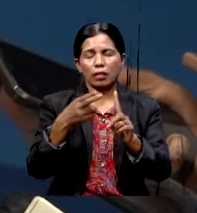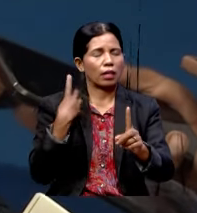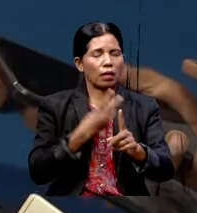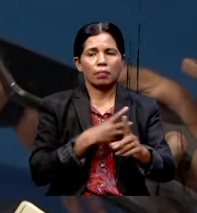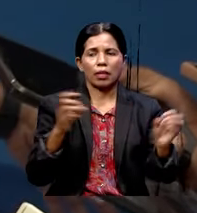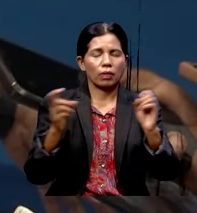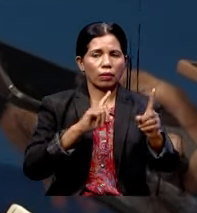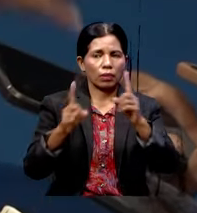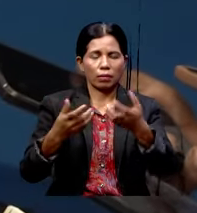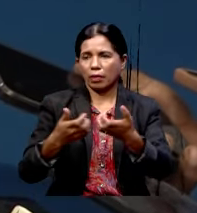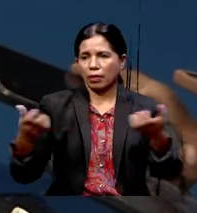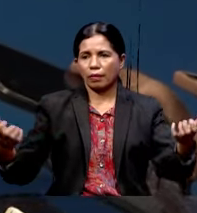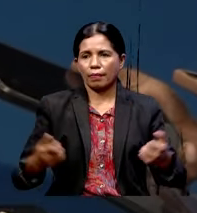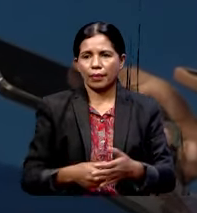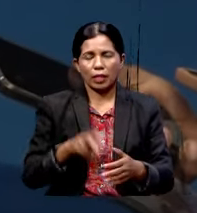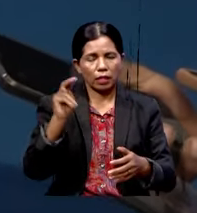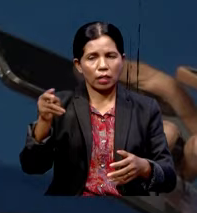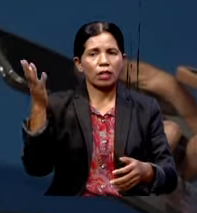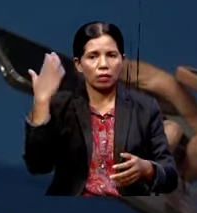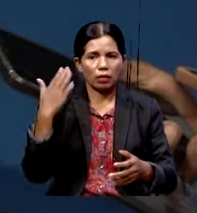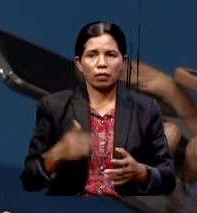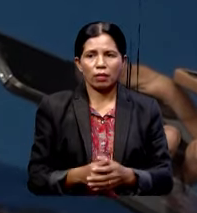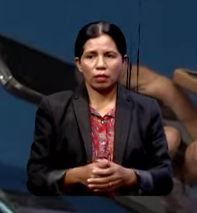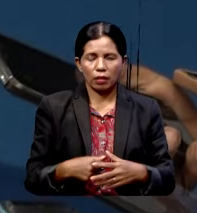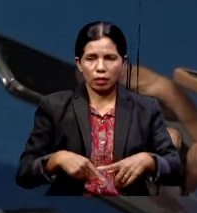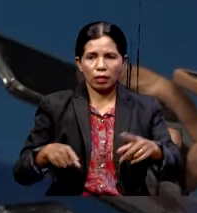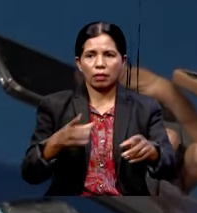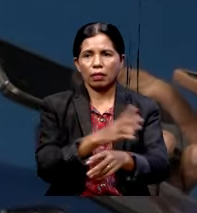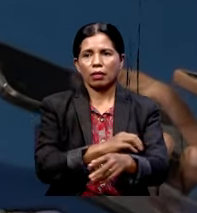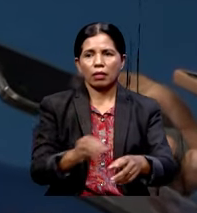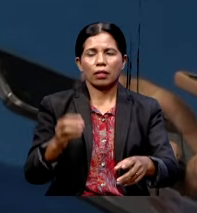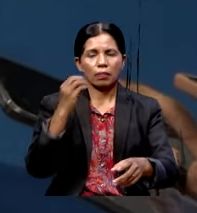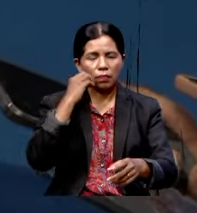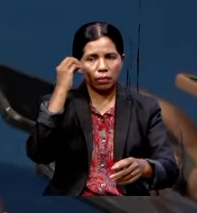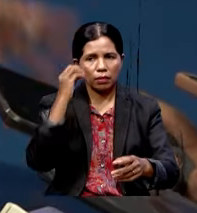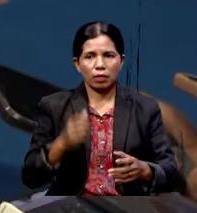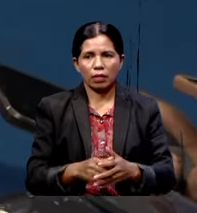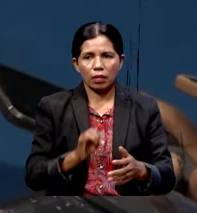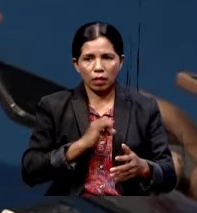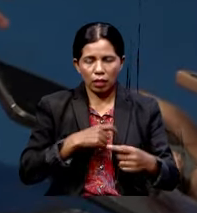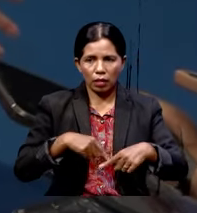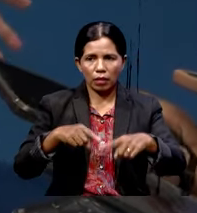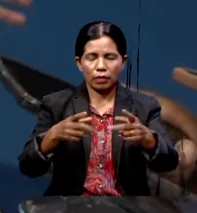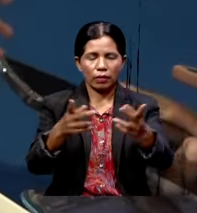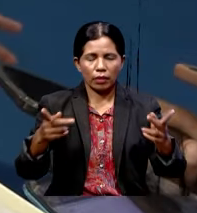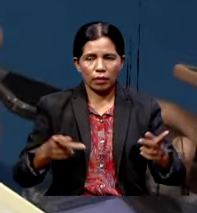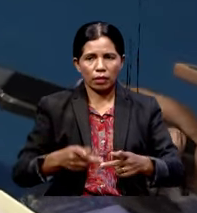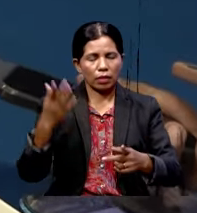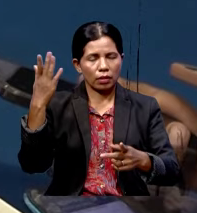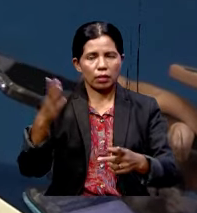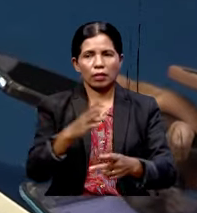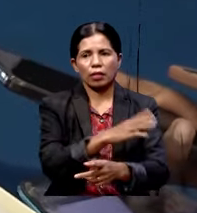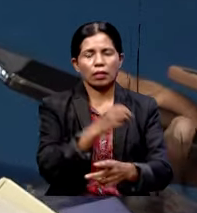Asesa ah ma malu. Inia ne ulu ni pa ma putu hela hau ni uma. Hau ba fa fati ni fati ni kal sedi ni